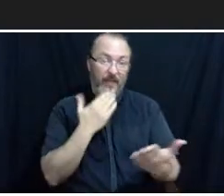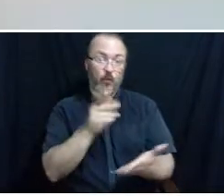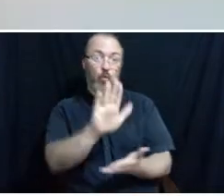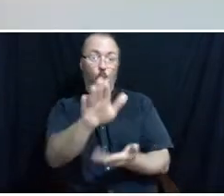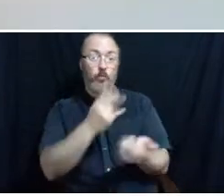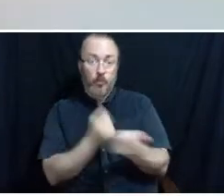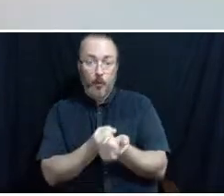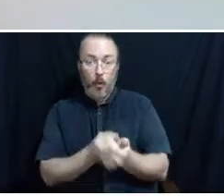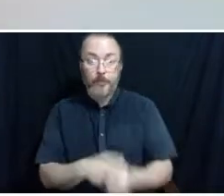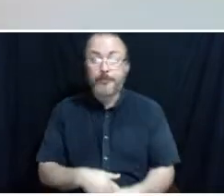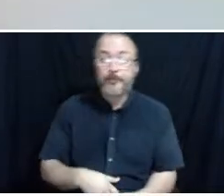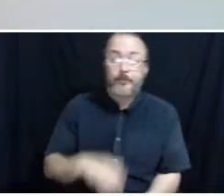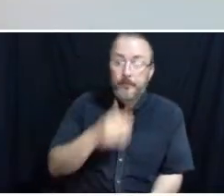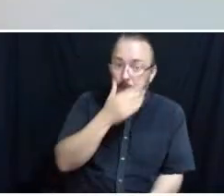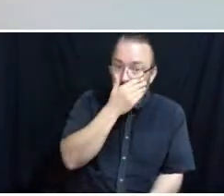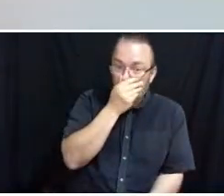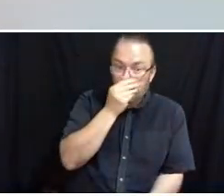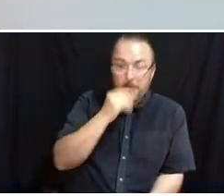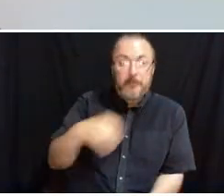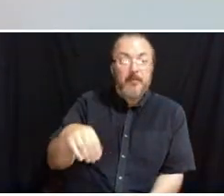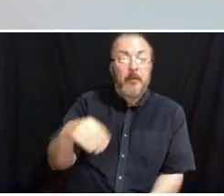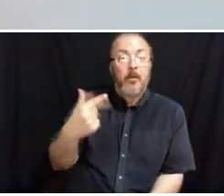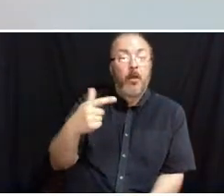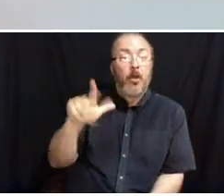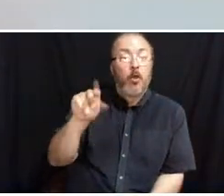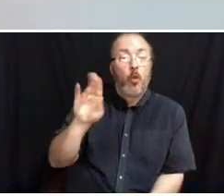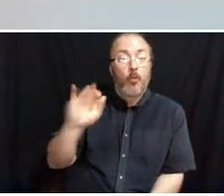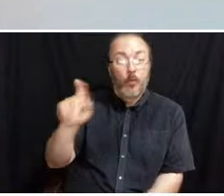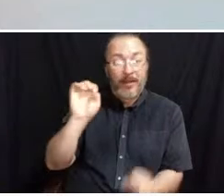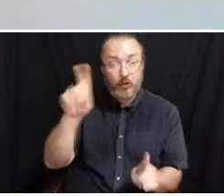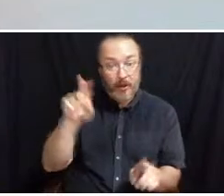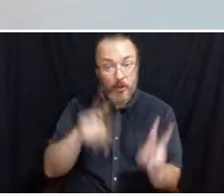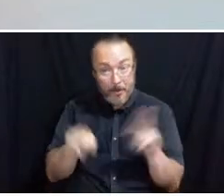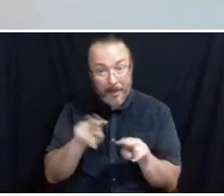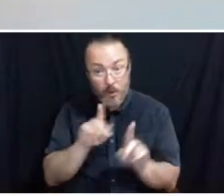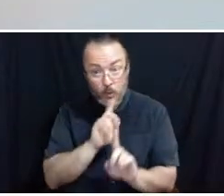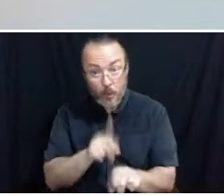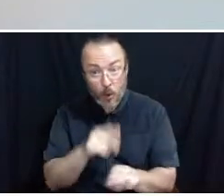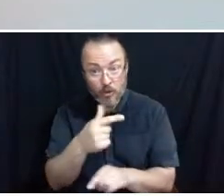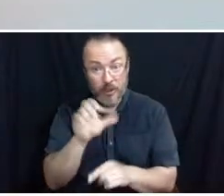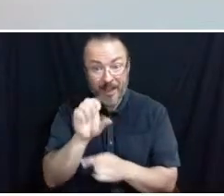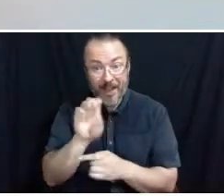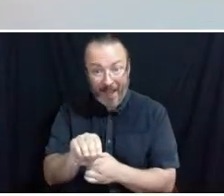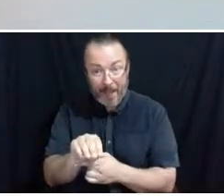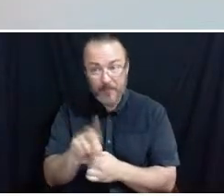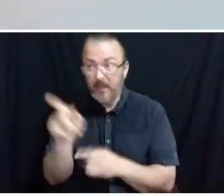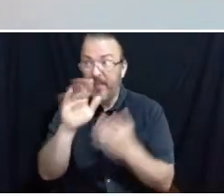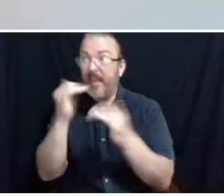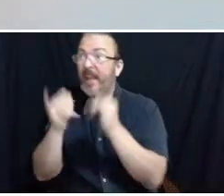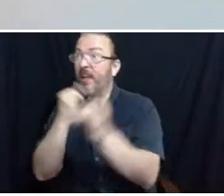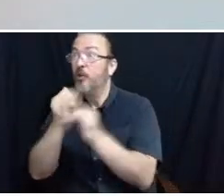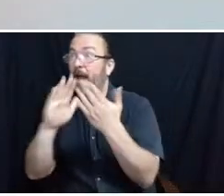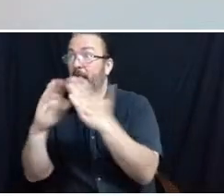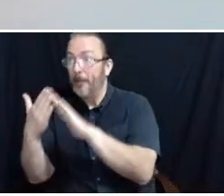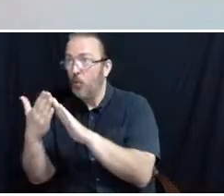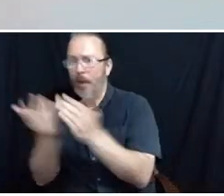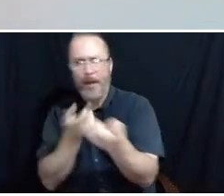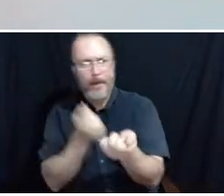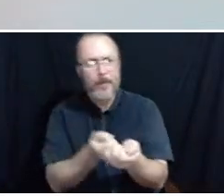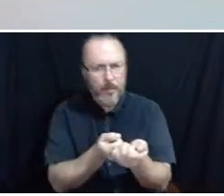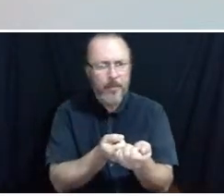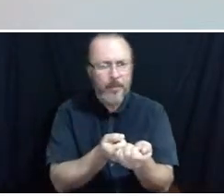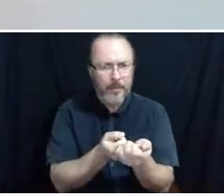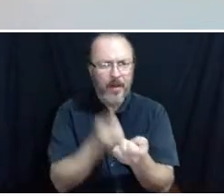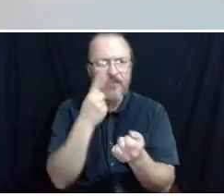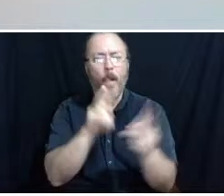votre soutien. Le rapport mondial de suivi sur l'éducation 2020 a reçu un mandat de la communauté internationale pour suivre les progrès